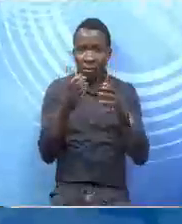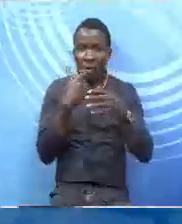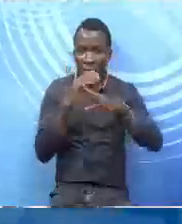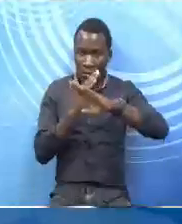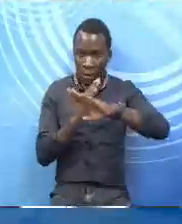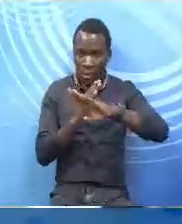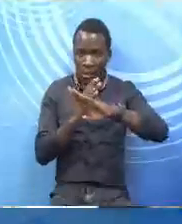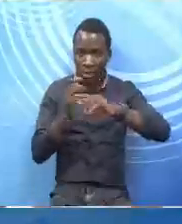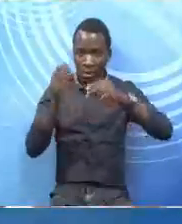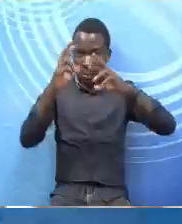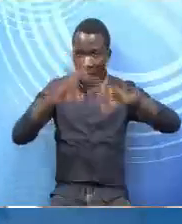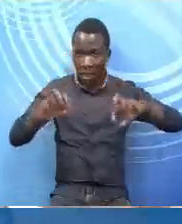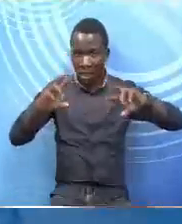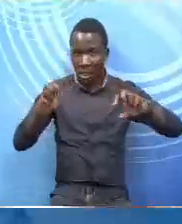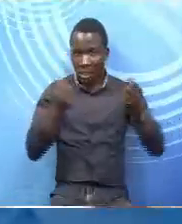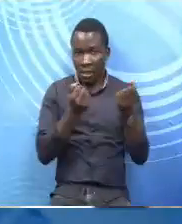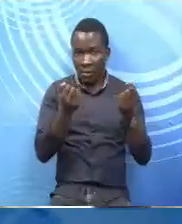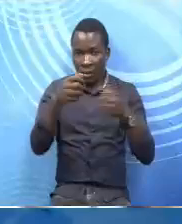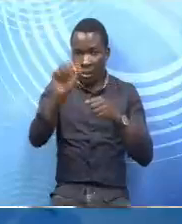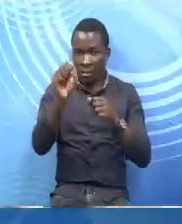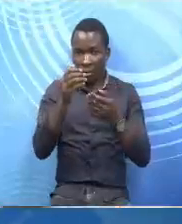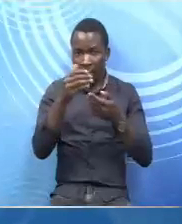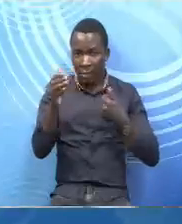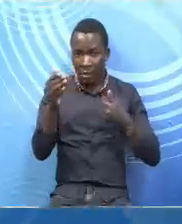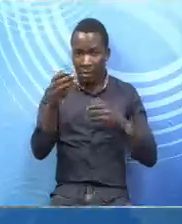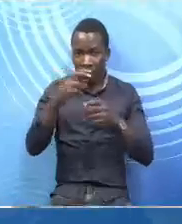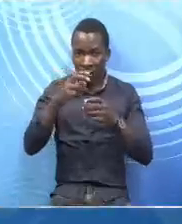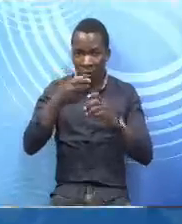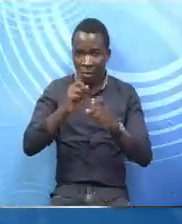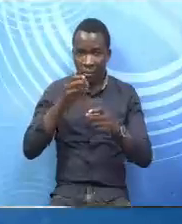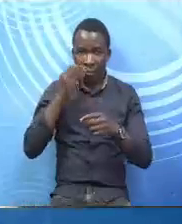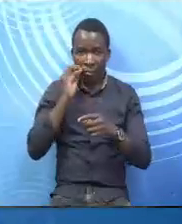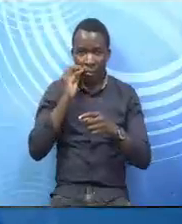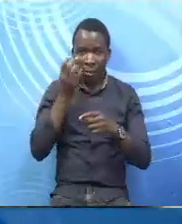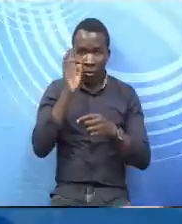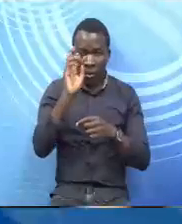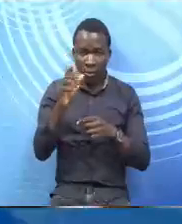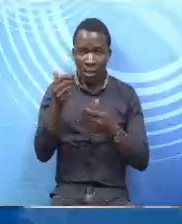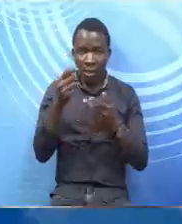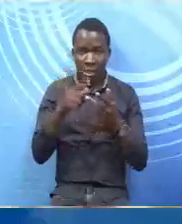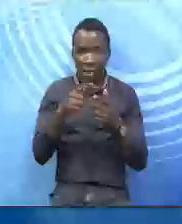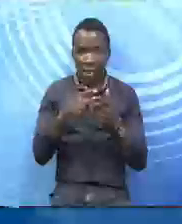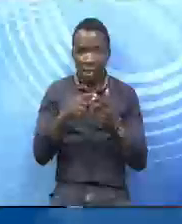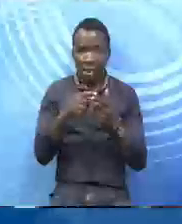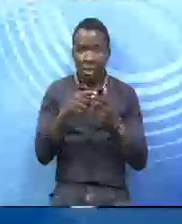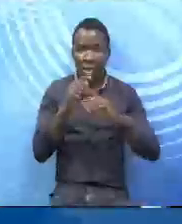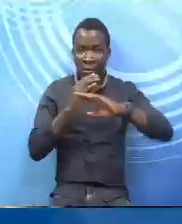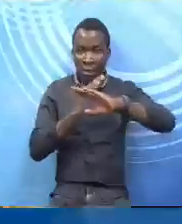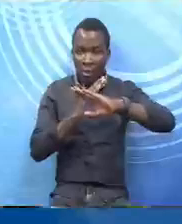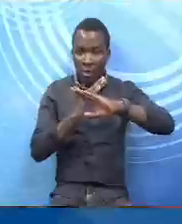bagacekinga imodoka zabo mbere y'uko bagiye kuva mu rugo uko ugiye kureba wareba. Ikindi nanone nabasaba bakirinda umuvuduko